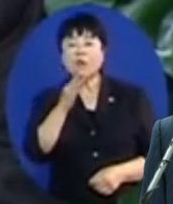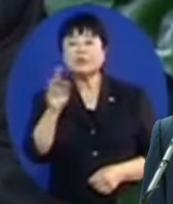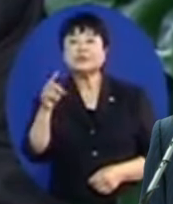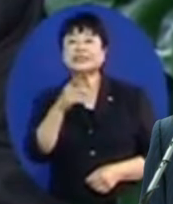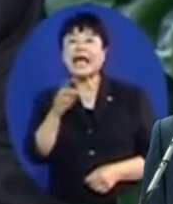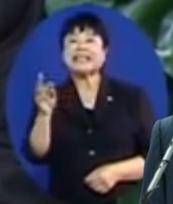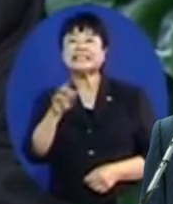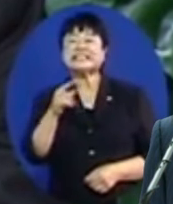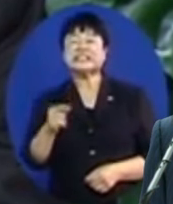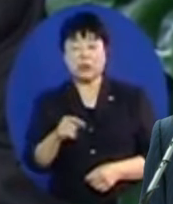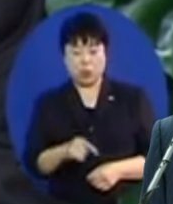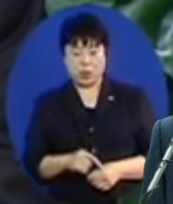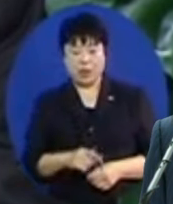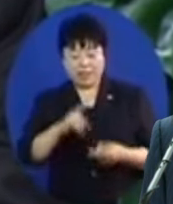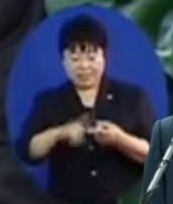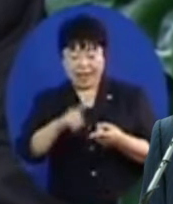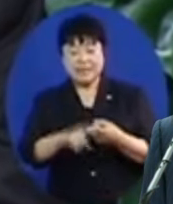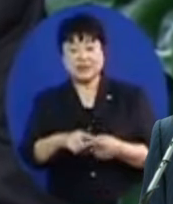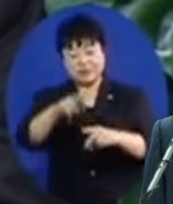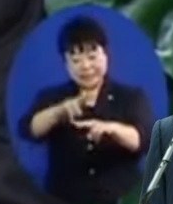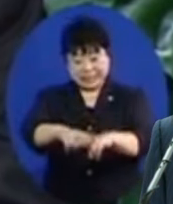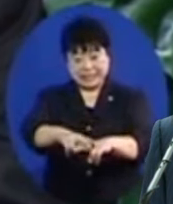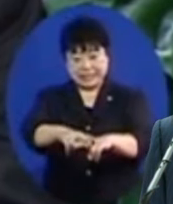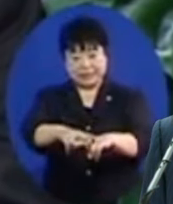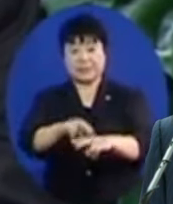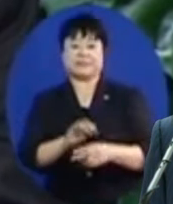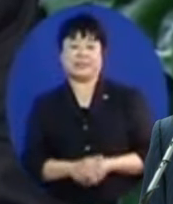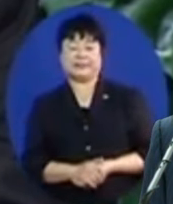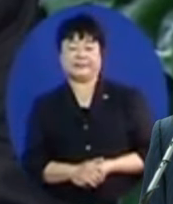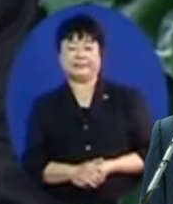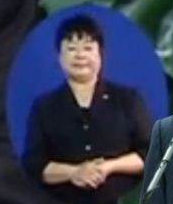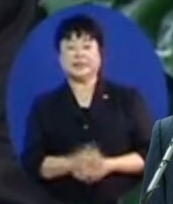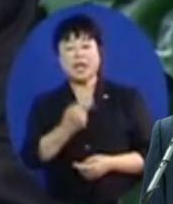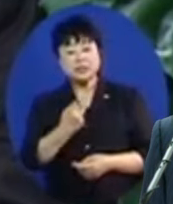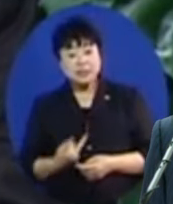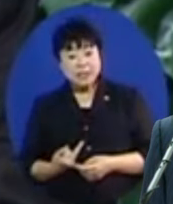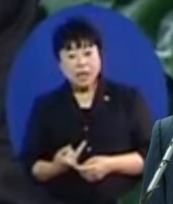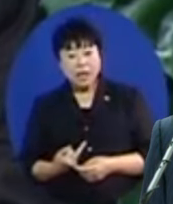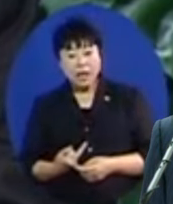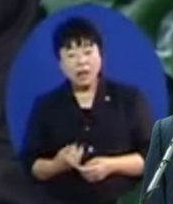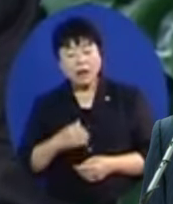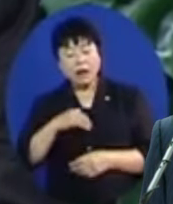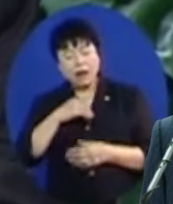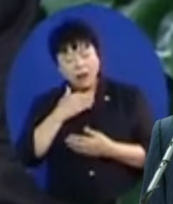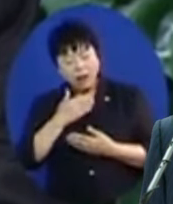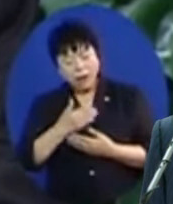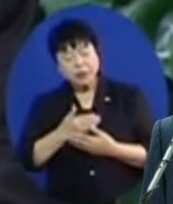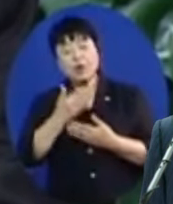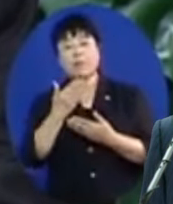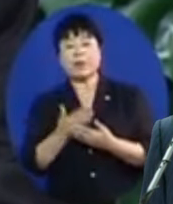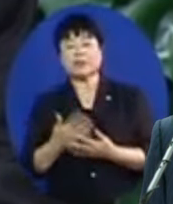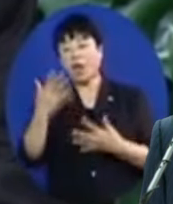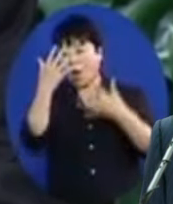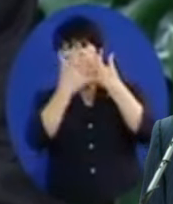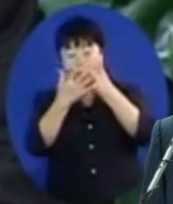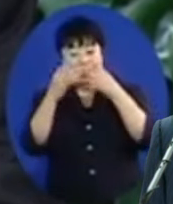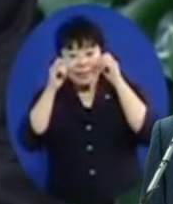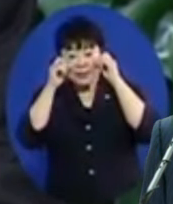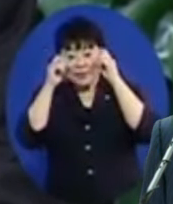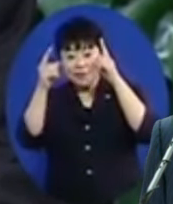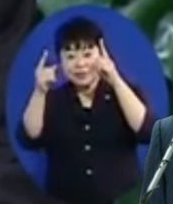위해서 예비한 보좌라고 말했습니다. 이 제자는 굉장히 감격해서 그 환상에서